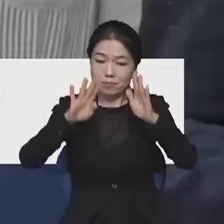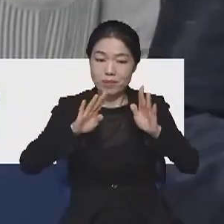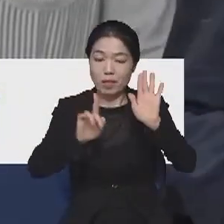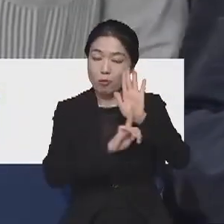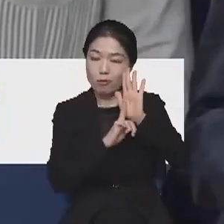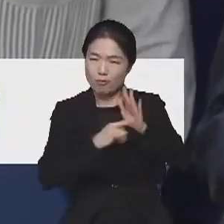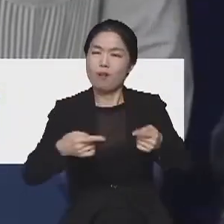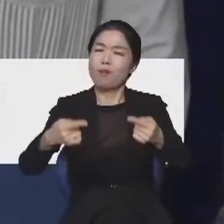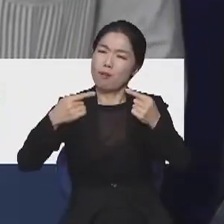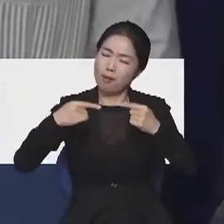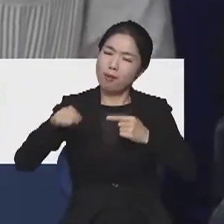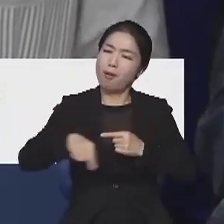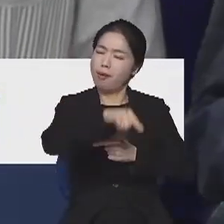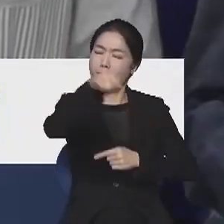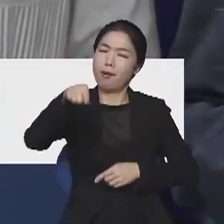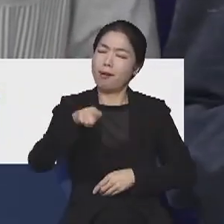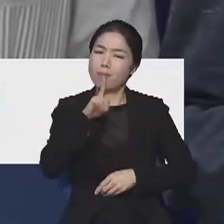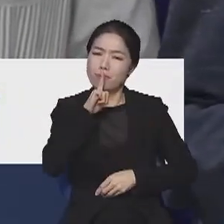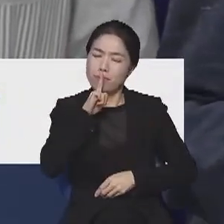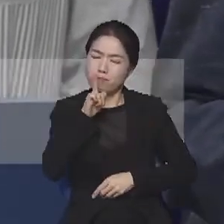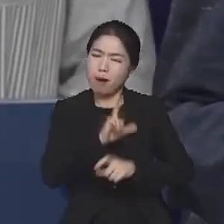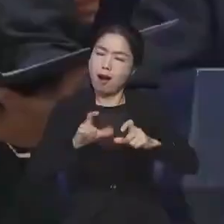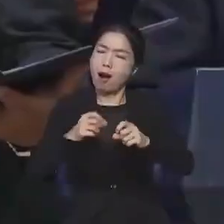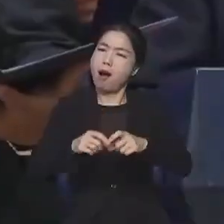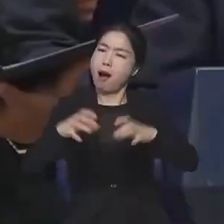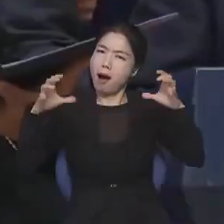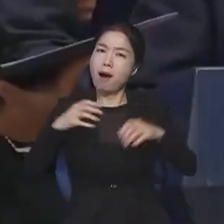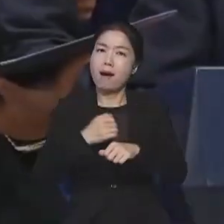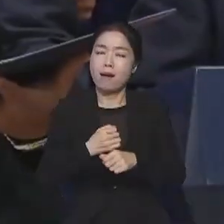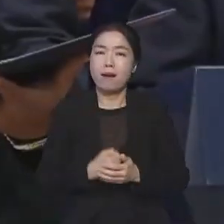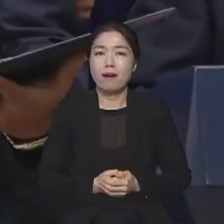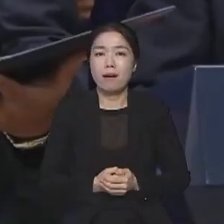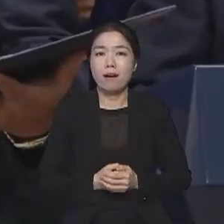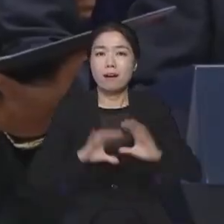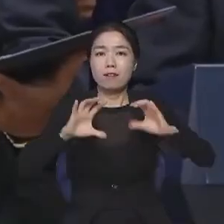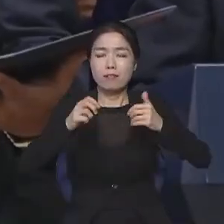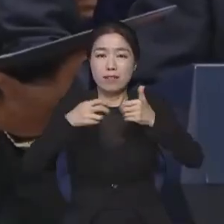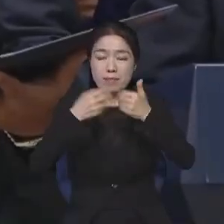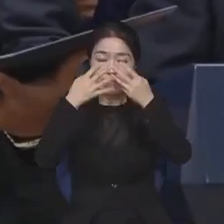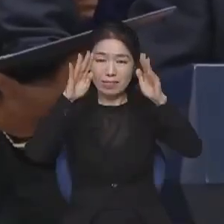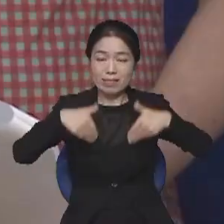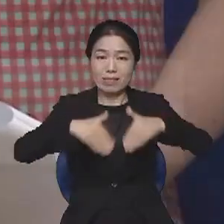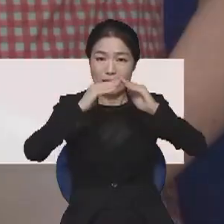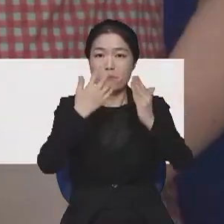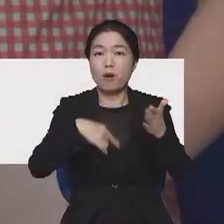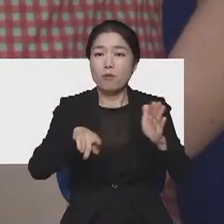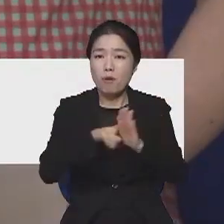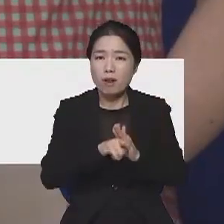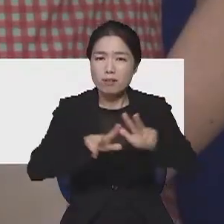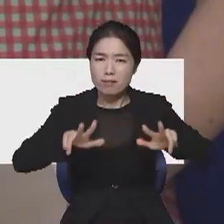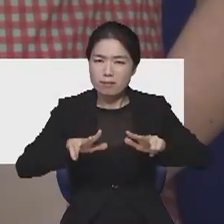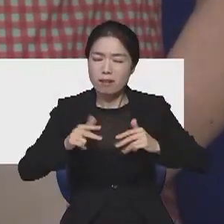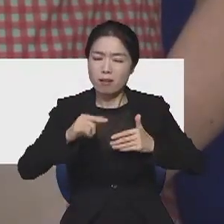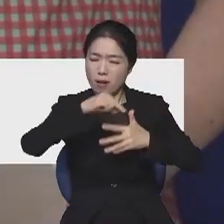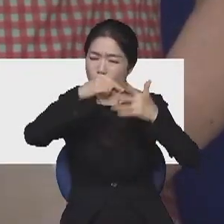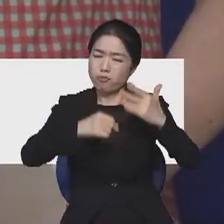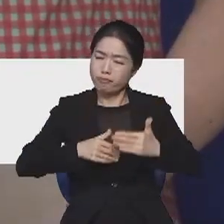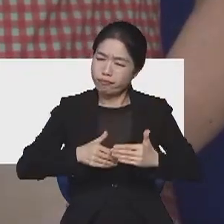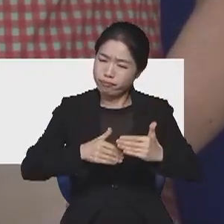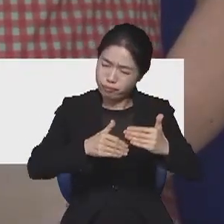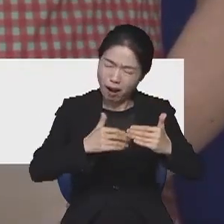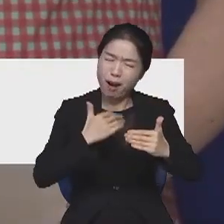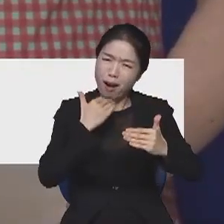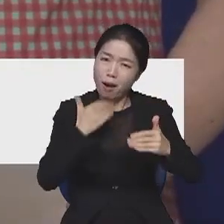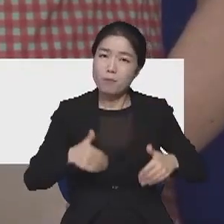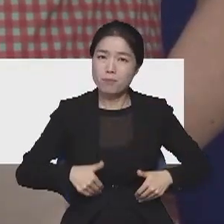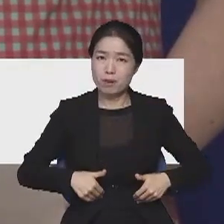참여를 요구하는 지역의 목소리는 갈수록 커지고 있습니다. 국립의대를 설립하기 위해서는 아직 갈 길이 많이 남아있다.